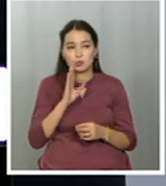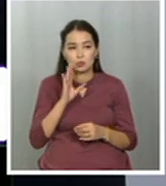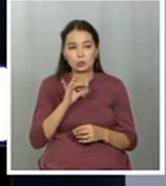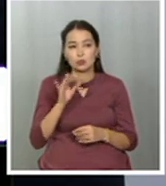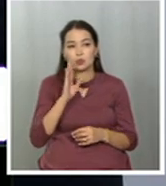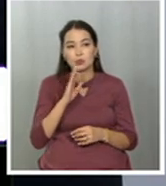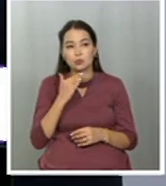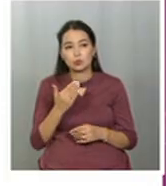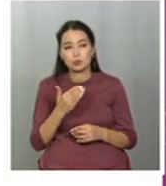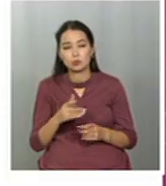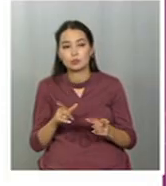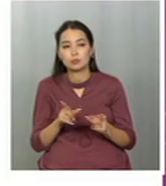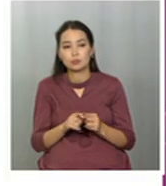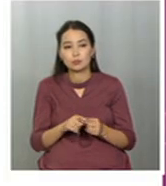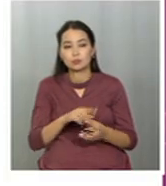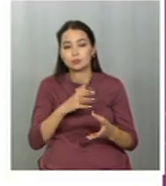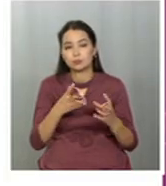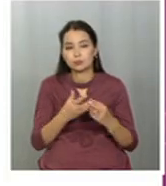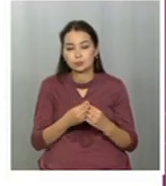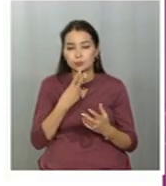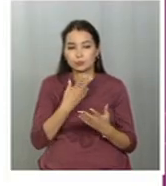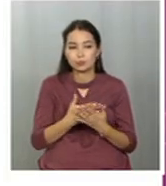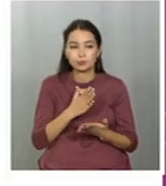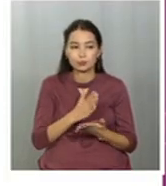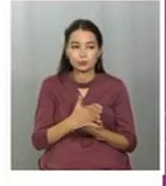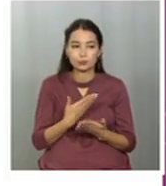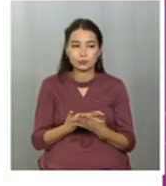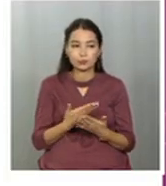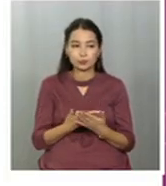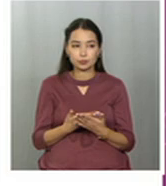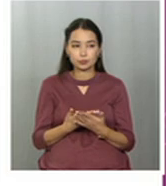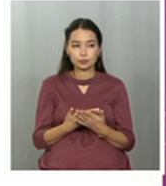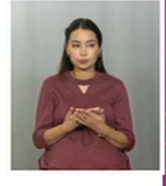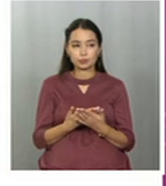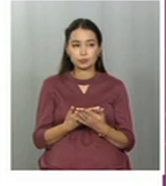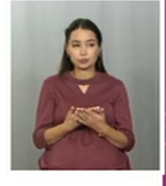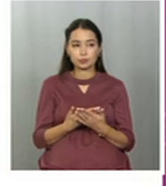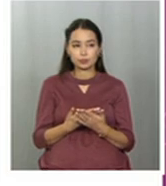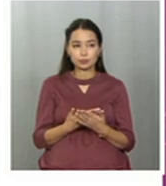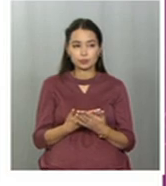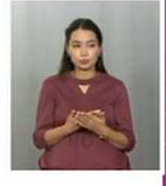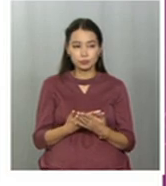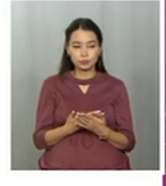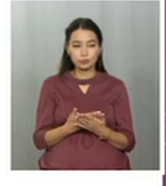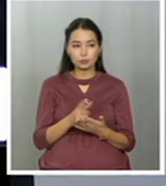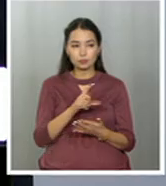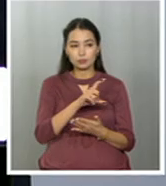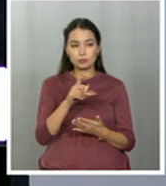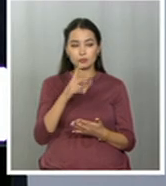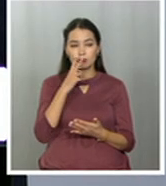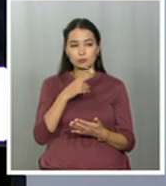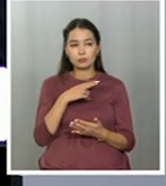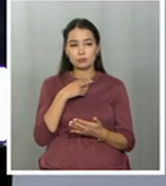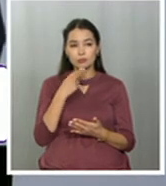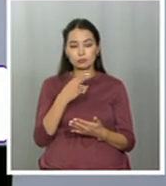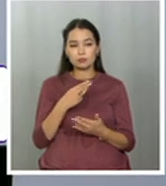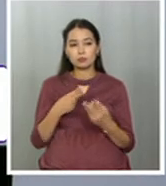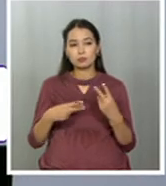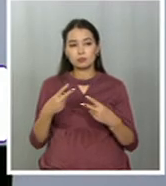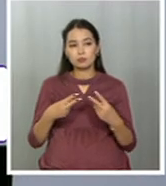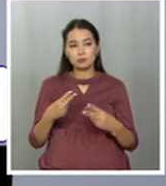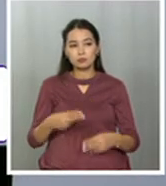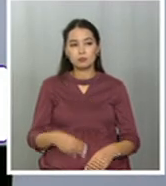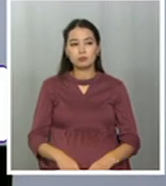жиынтық көлемі берілген. Оқушылар, енді мысалы, жергілікті су ресурстары мен трансшекаралық су ресурстарын салыстырмалы түрде алатын болса,